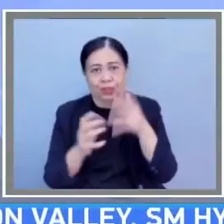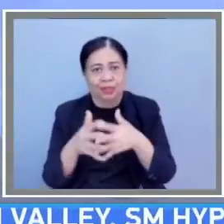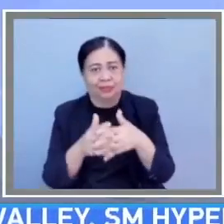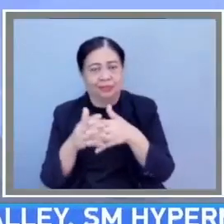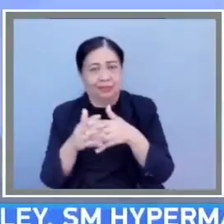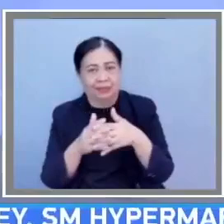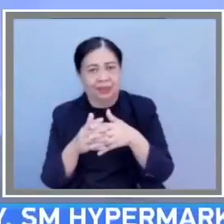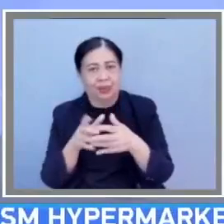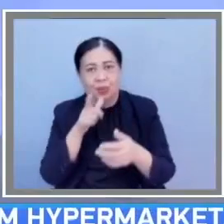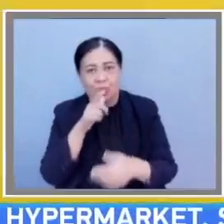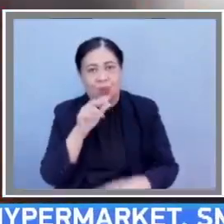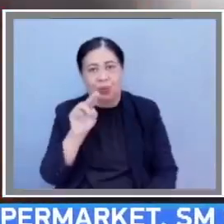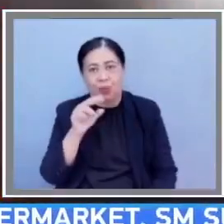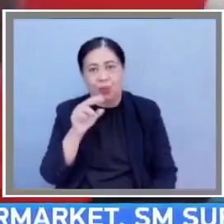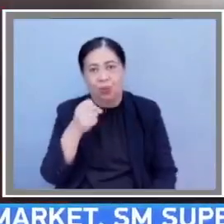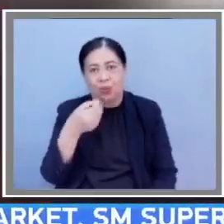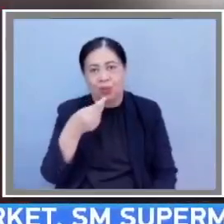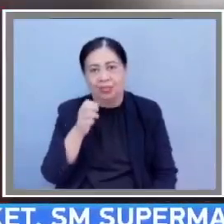Star Usher?